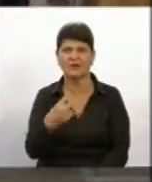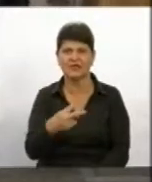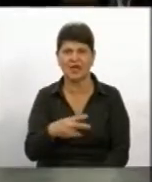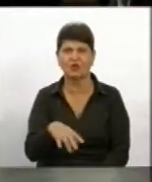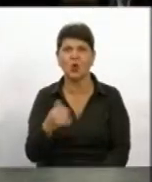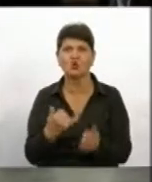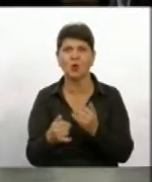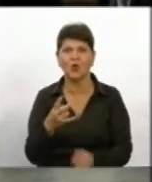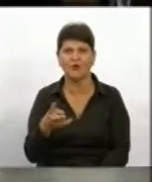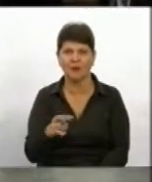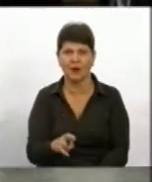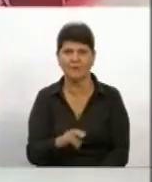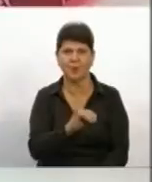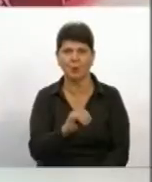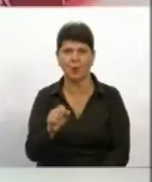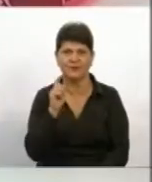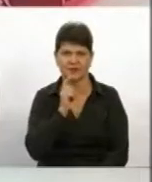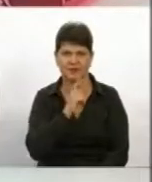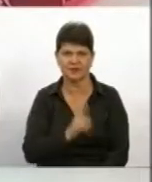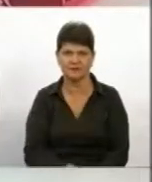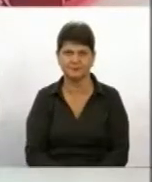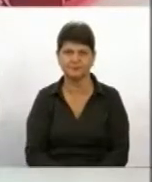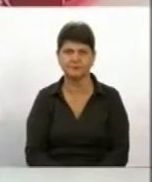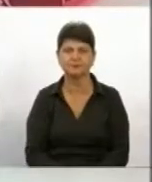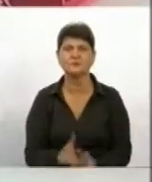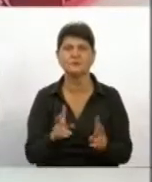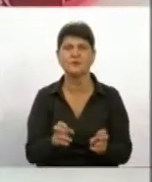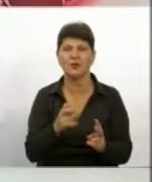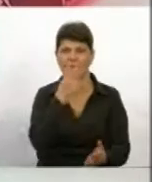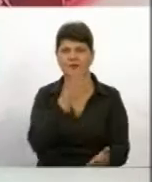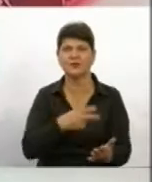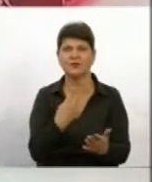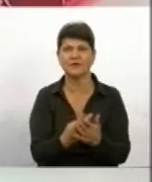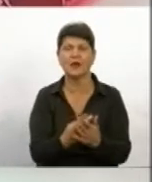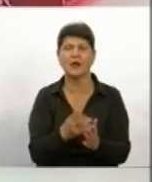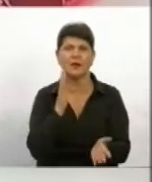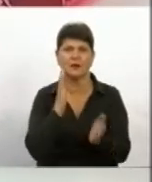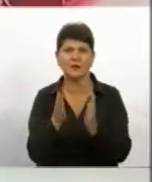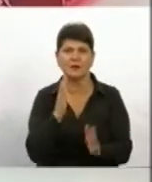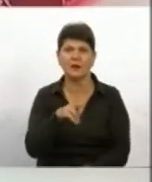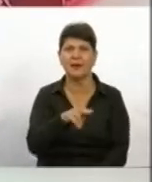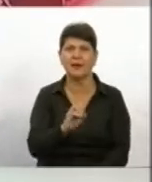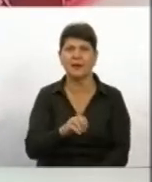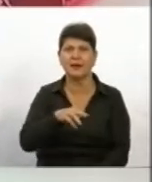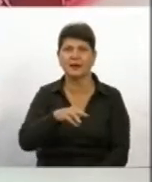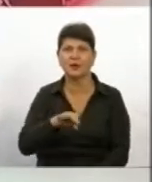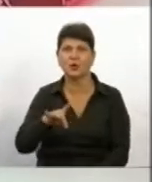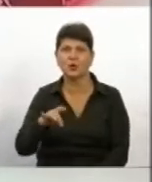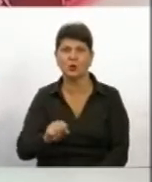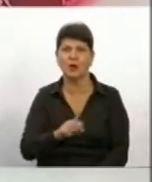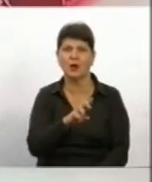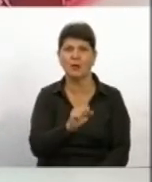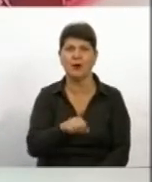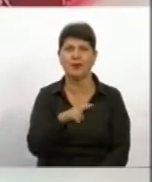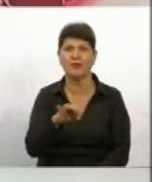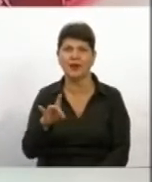Наумчак. Новини на Суспільному. Вінниця. Як би виглядали сторінки у соцмережах Симона Петлюри, Івана Мазепи та Степана Бандери,